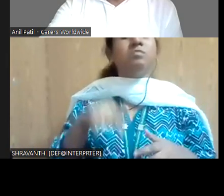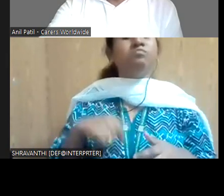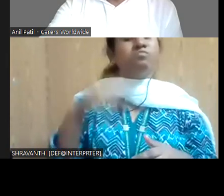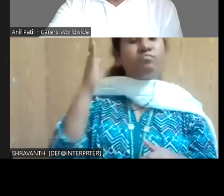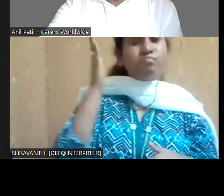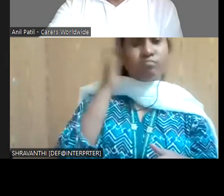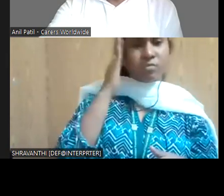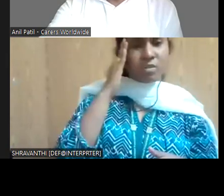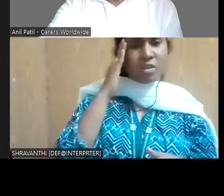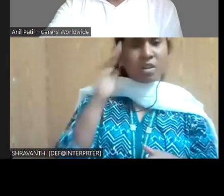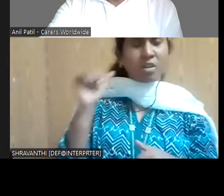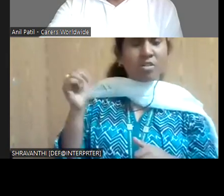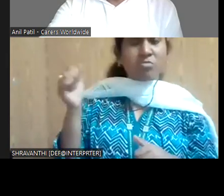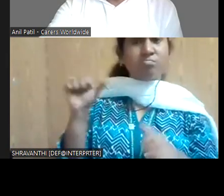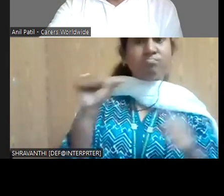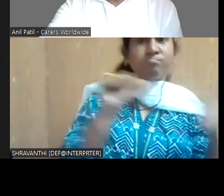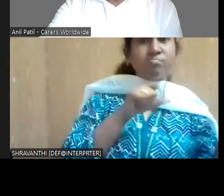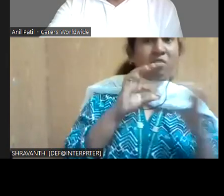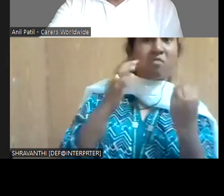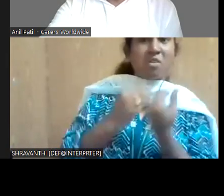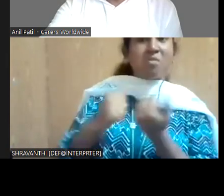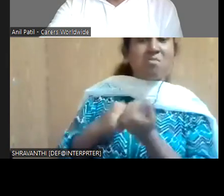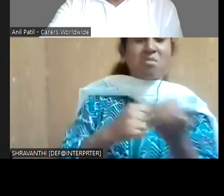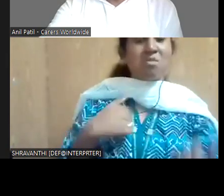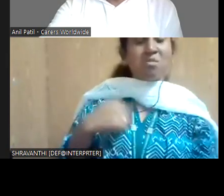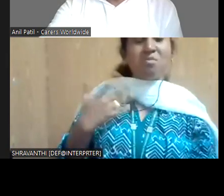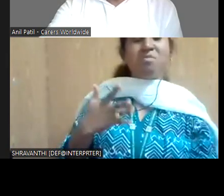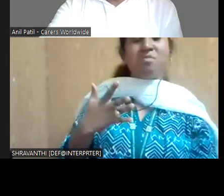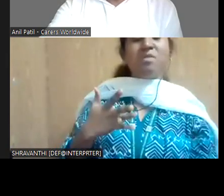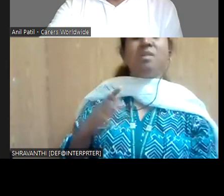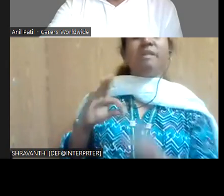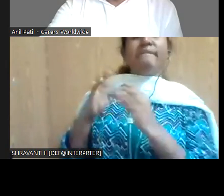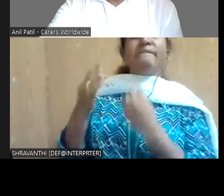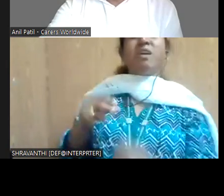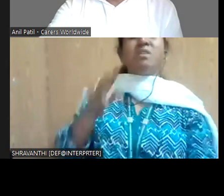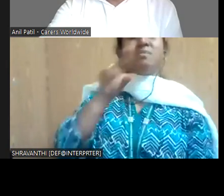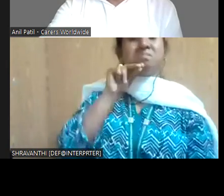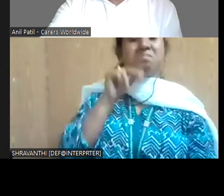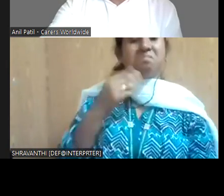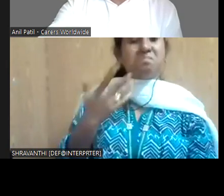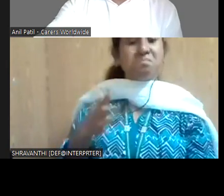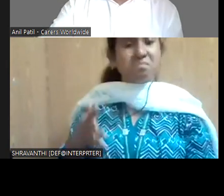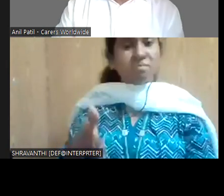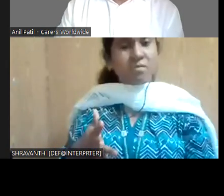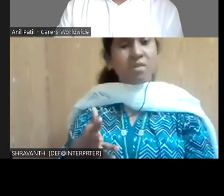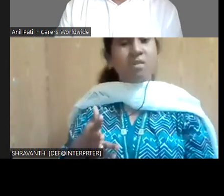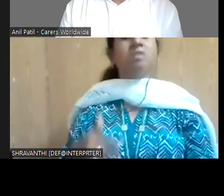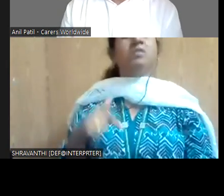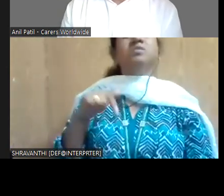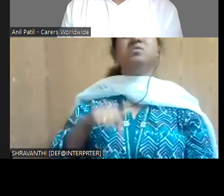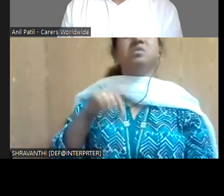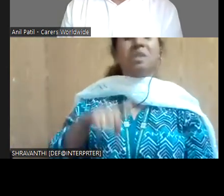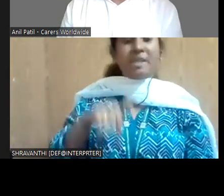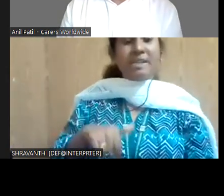साथ कोई नहीं है, ना फैमिली सपोर्ट है, ना ससुराल मायके कहीं से भी कोई सपोर्ट नहीं है, तो मुझे बहुत जरूरत है कि कोई